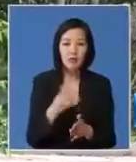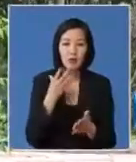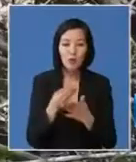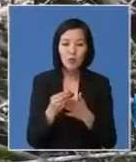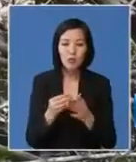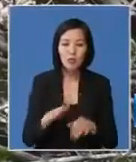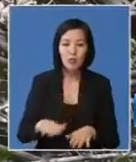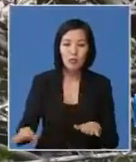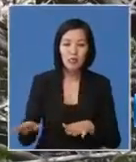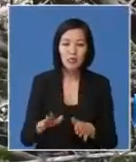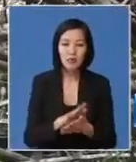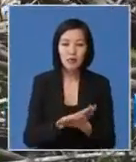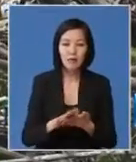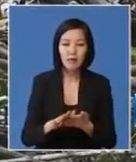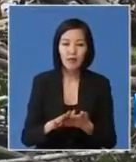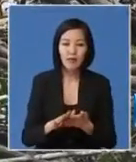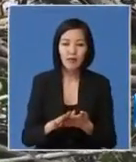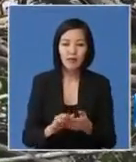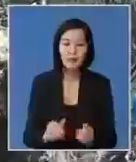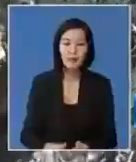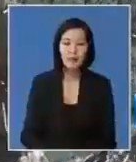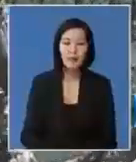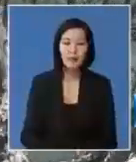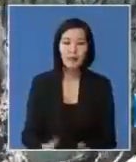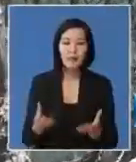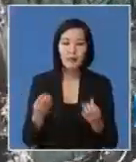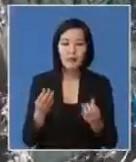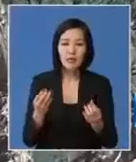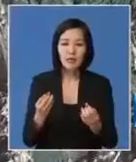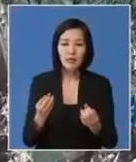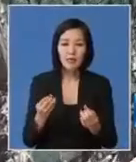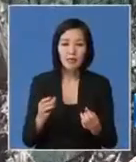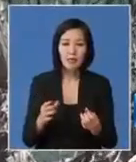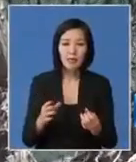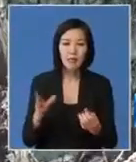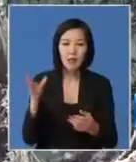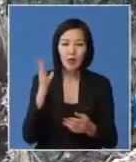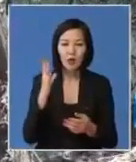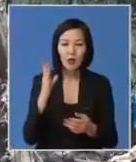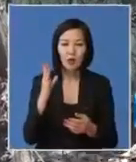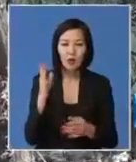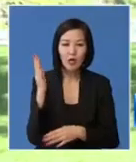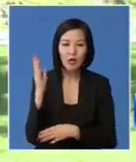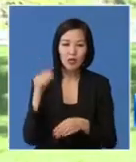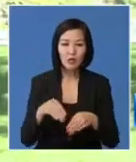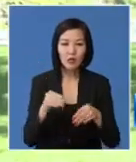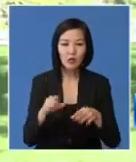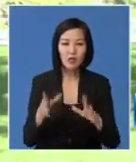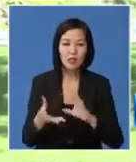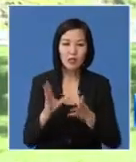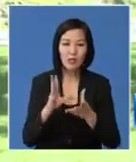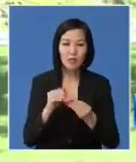тиесілі аумақтарды тазартып, айналаны қоқыстан арылтты. Мұнымен қоса кенді шахарды көгалдандыруға өз үлестерін қосты. Жалпы